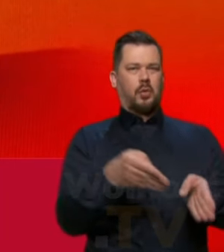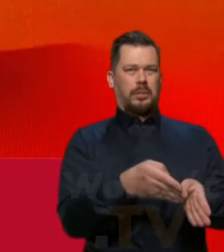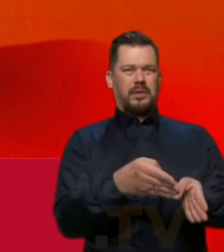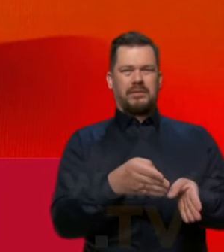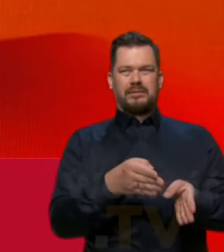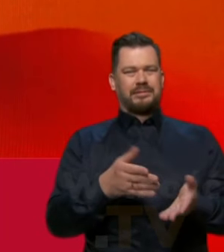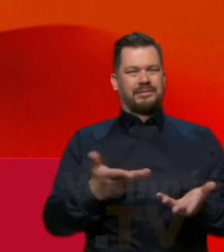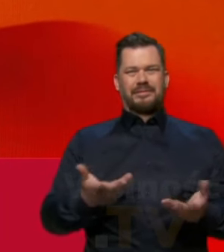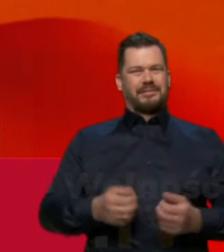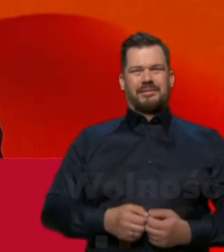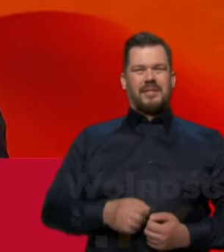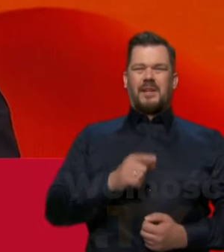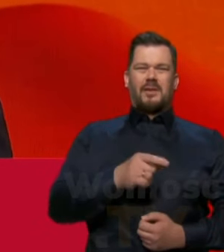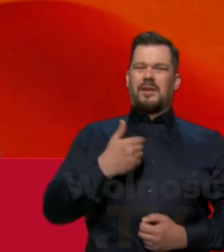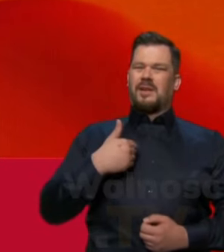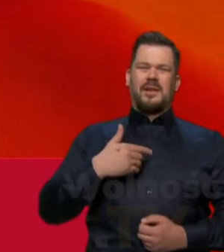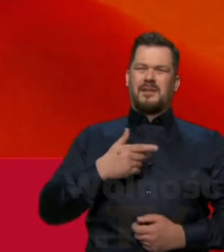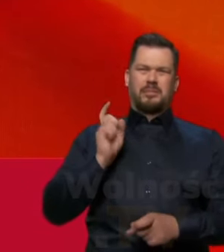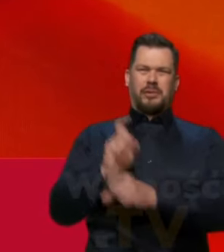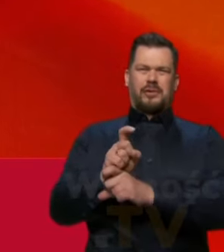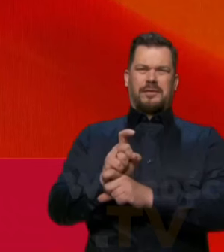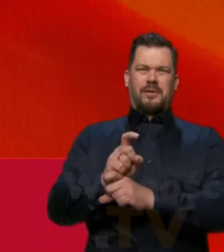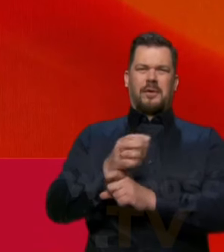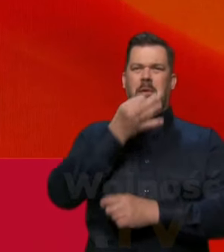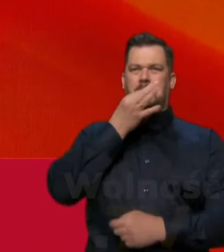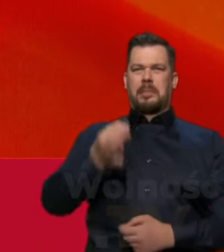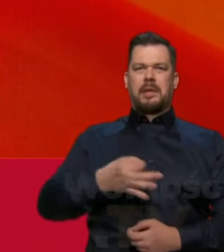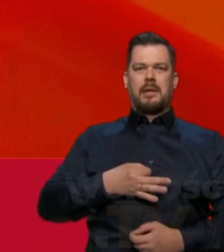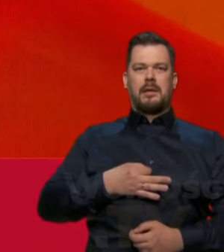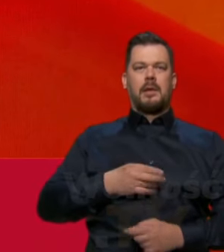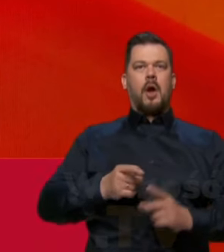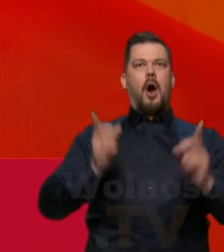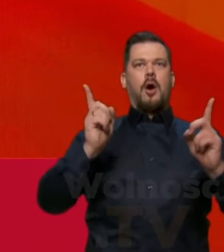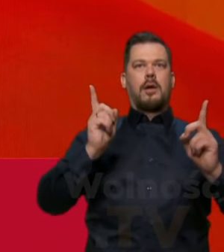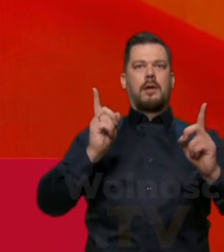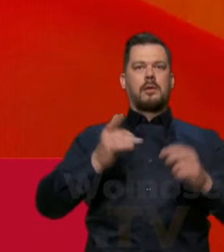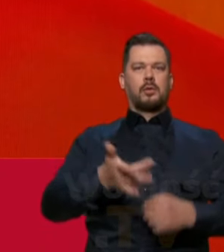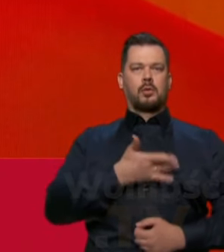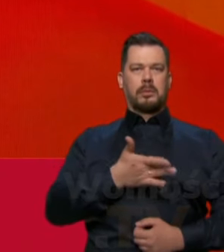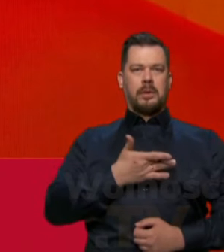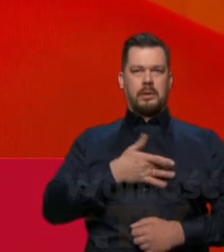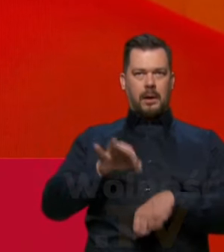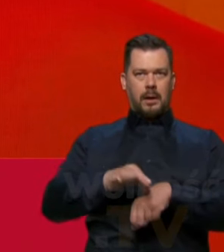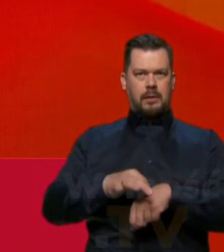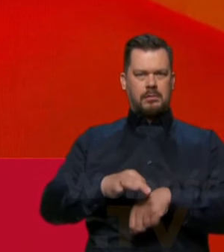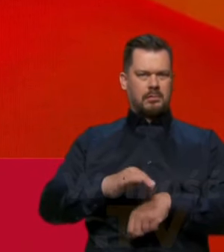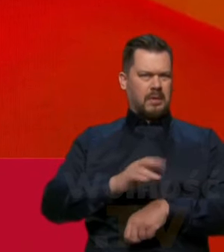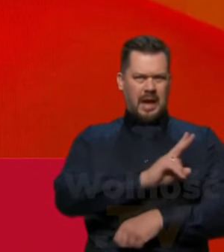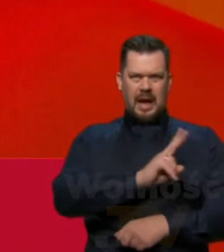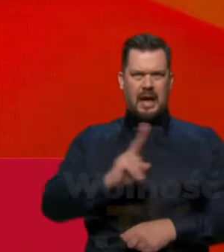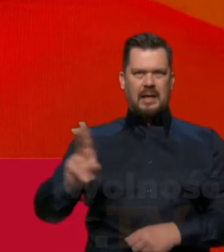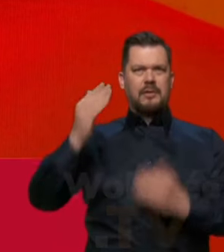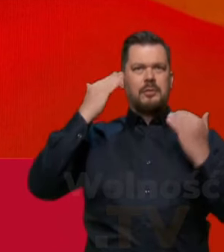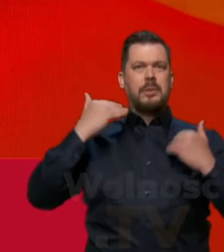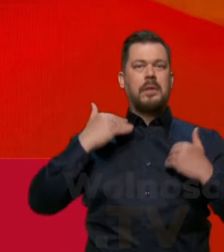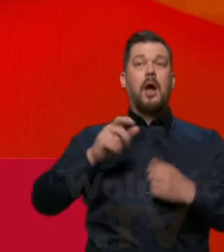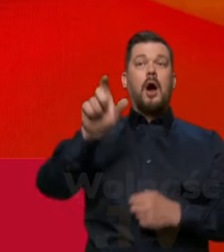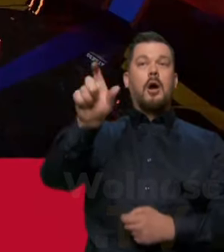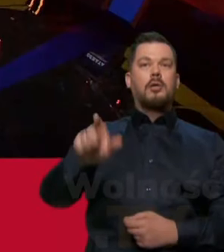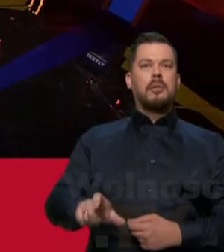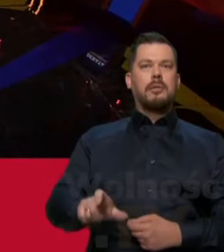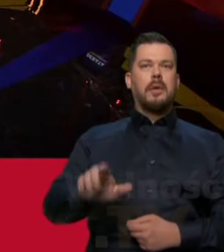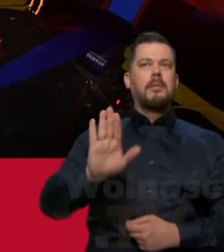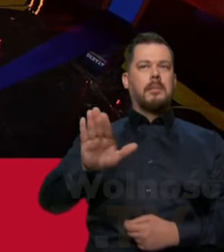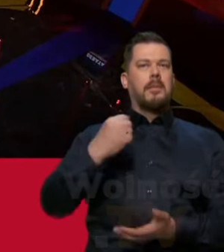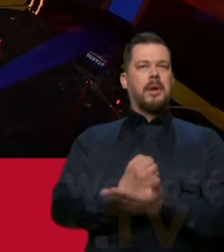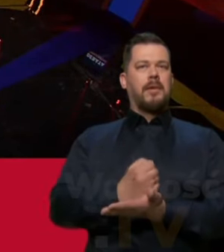absurdalnym takim stawieniu spraw. Jestem też absurdalny ograniczenia swobody sumienia lekarzy. Bo nie szpital, tylko konkretny lekarz odmawia